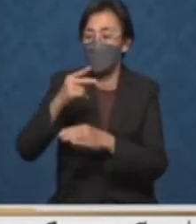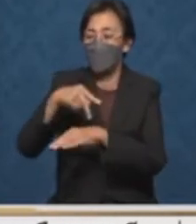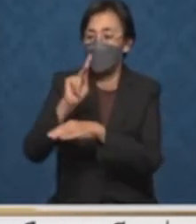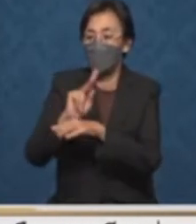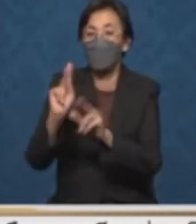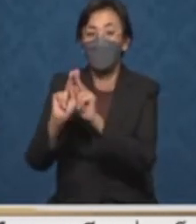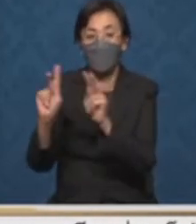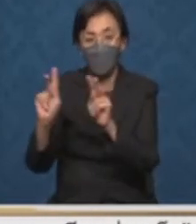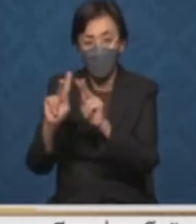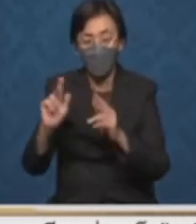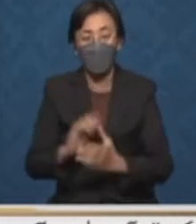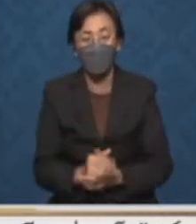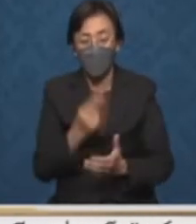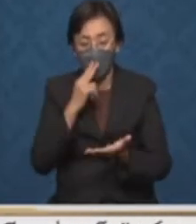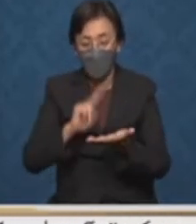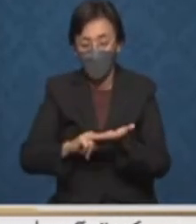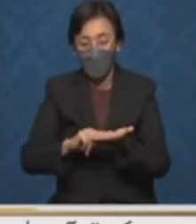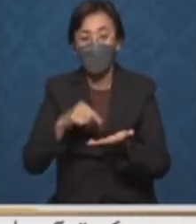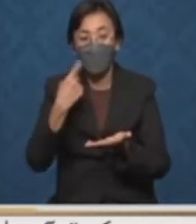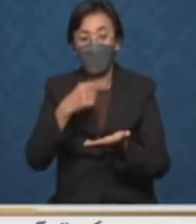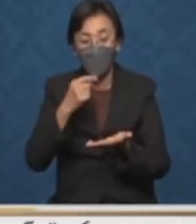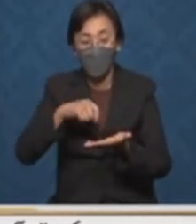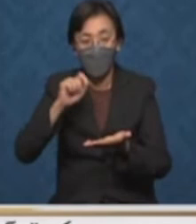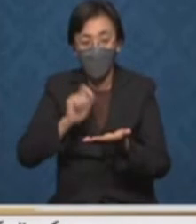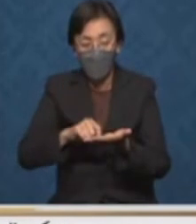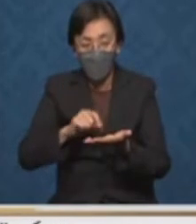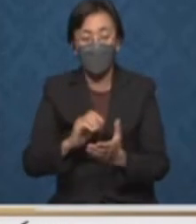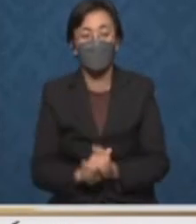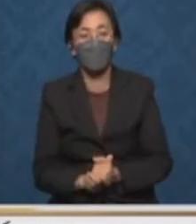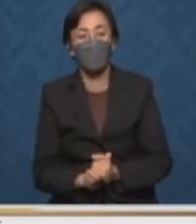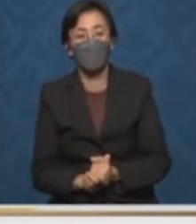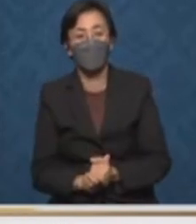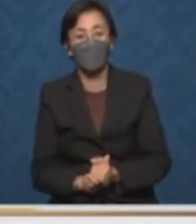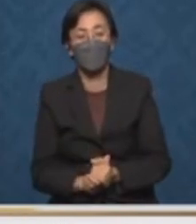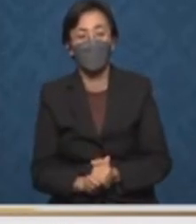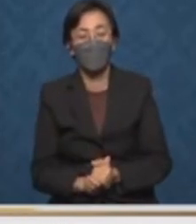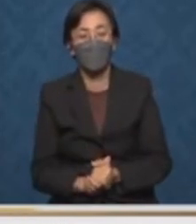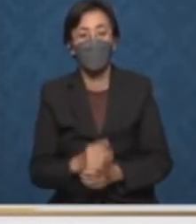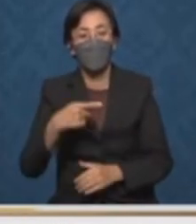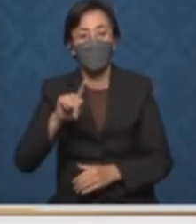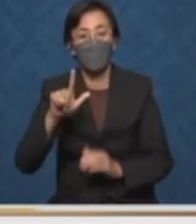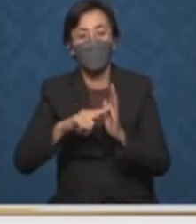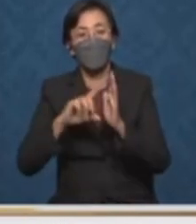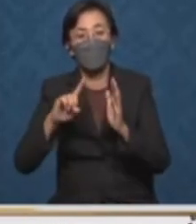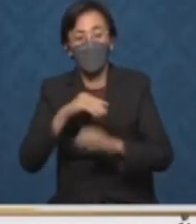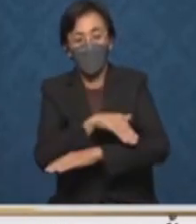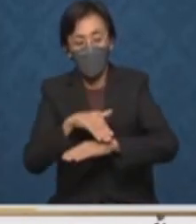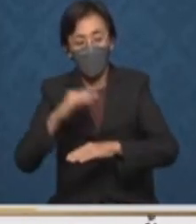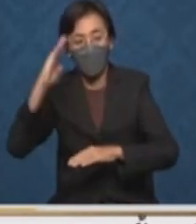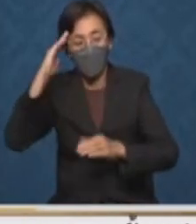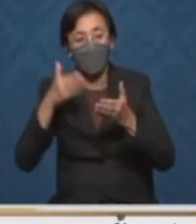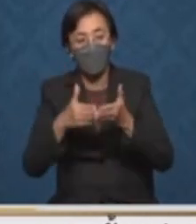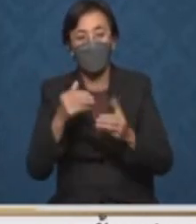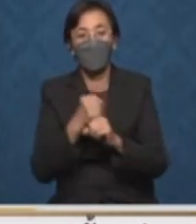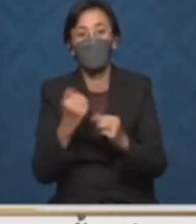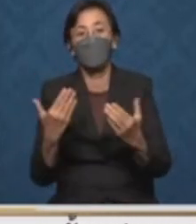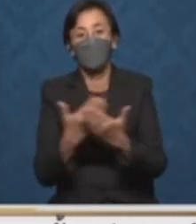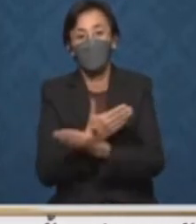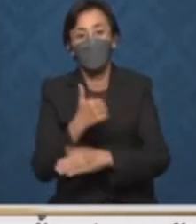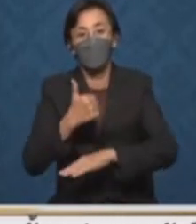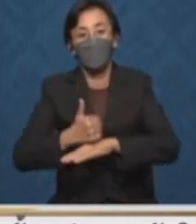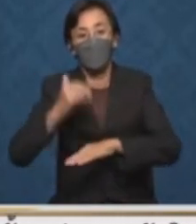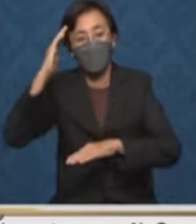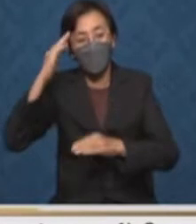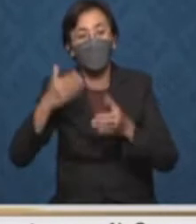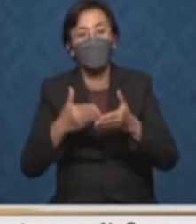นที่ส่งมาให้นะครับคือพลเรือโทวาสเทพเพทยานนท์ปลัดบัญชีฐานเรือทำการแทนผู้บัญชาการฐานเรือครับร